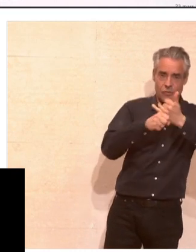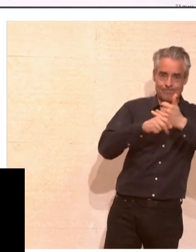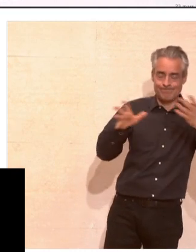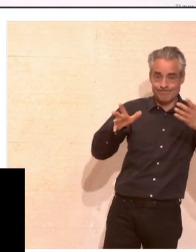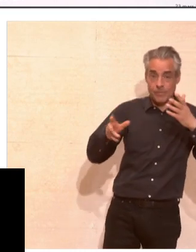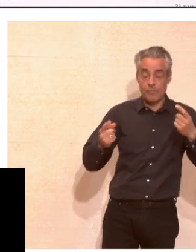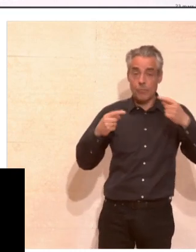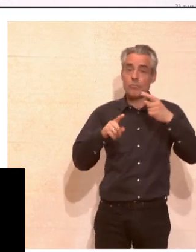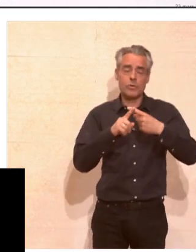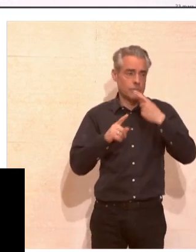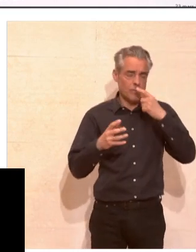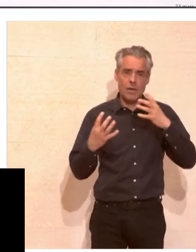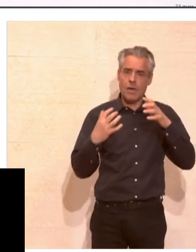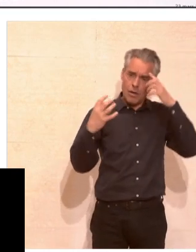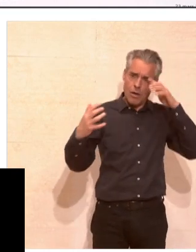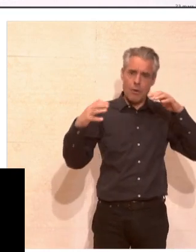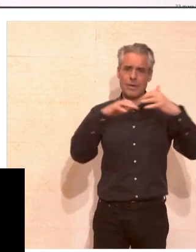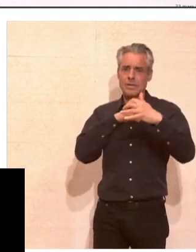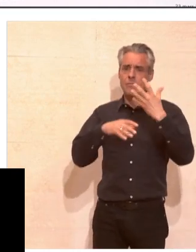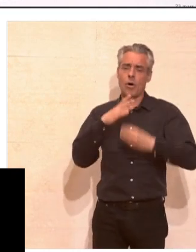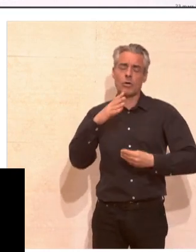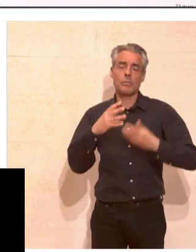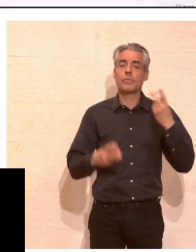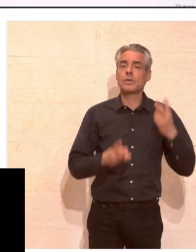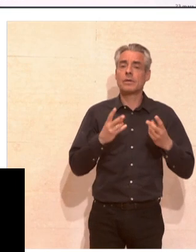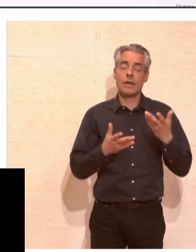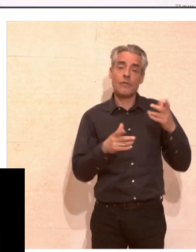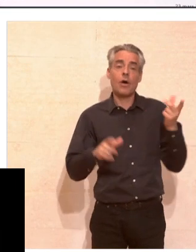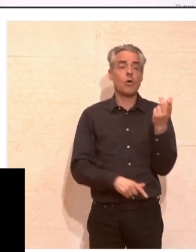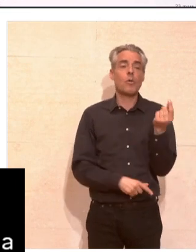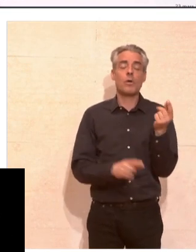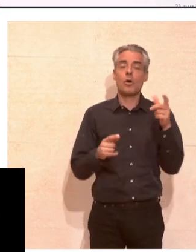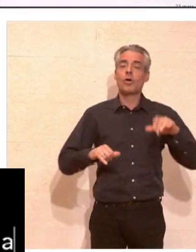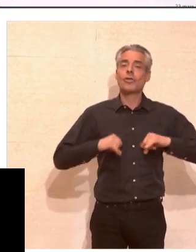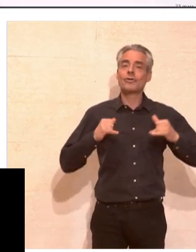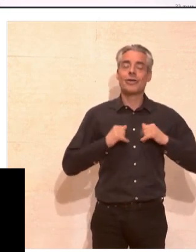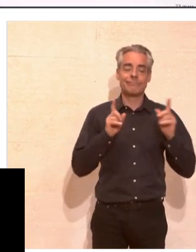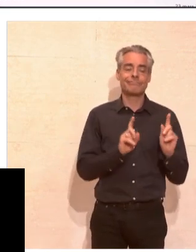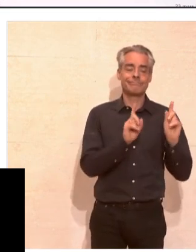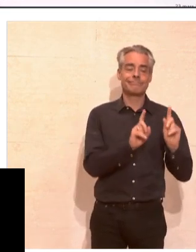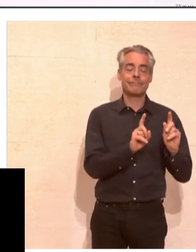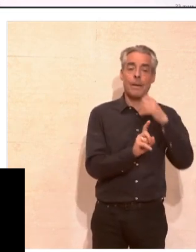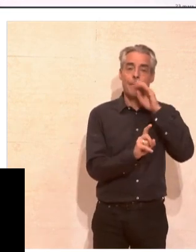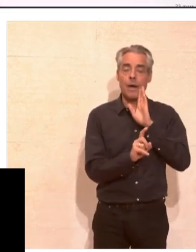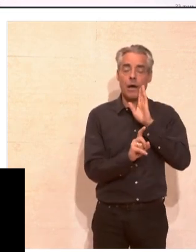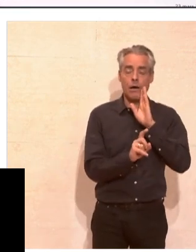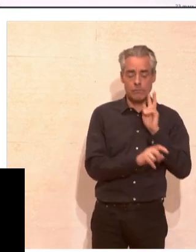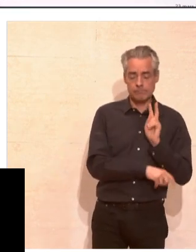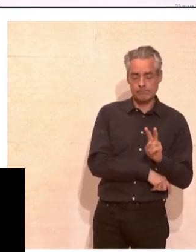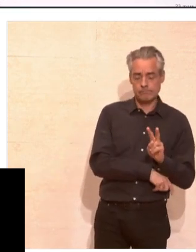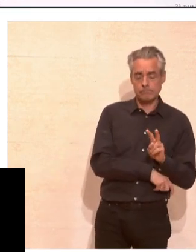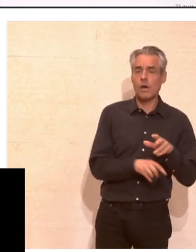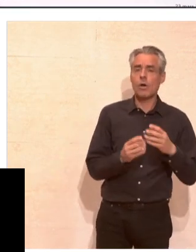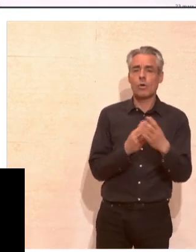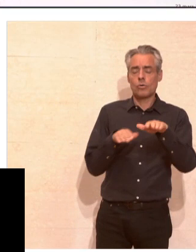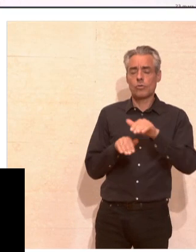Et puis, il y aura également une perte d'empathie. Donc, par exemple, ici, dans cette image, on voit un couple de jeunes, probablement parents, devant une tombe. On